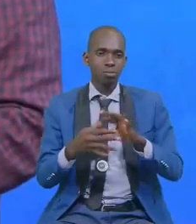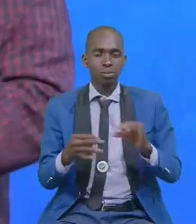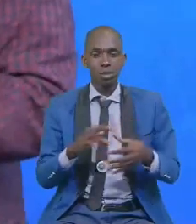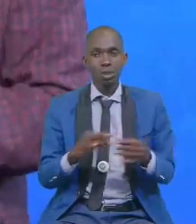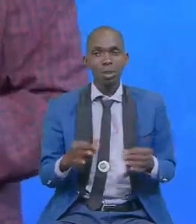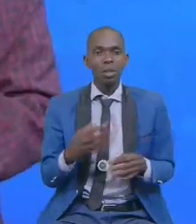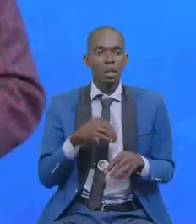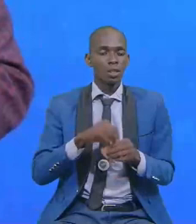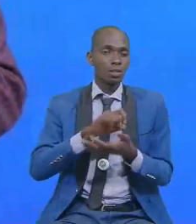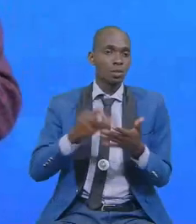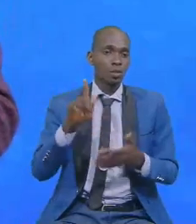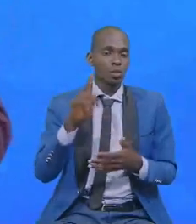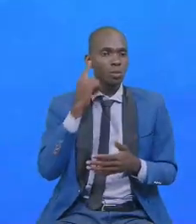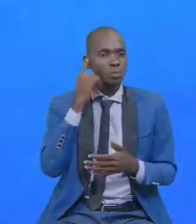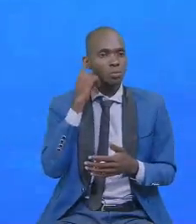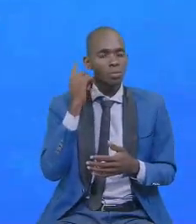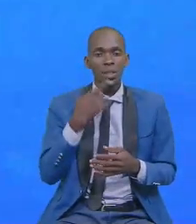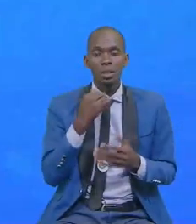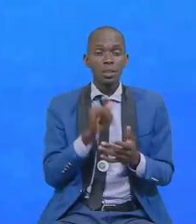Verset 21.